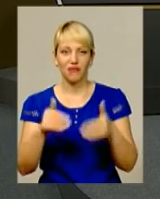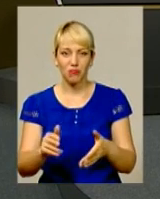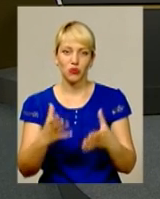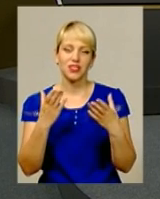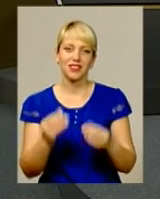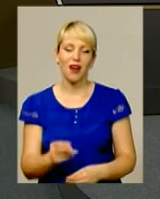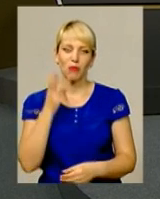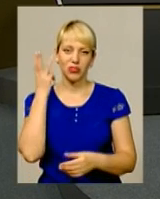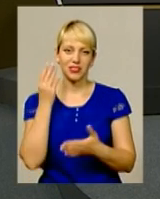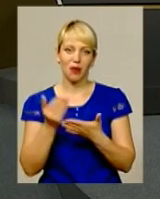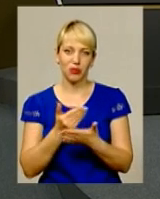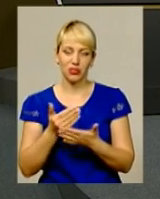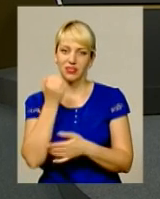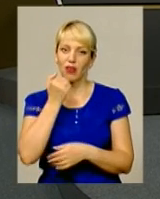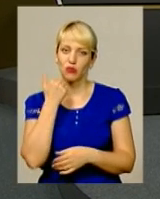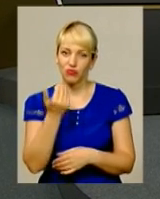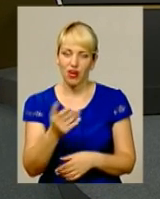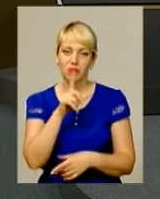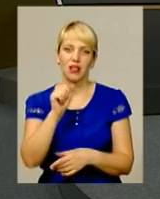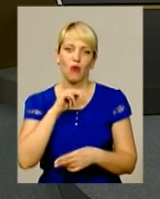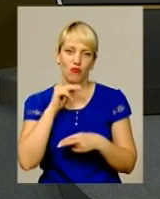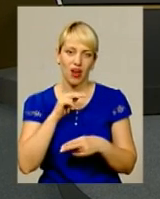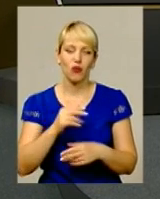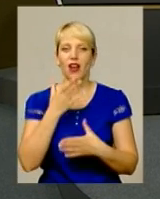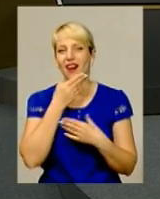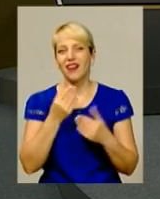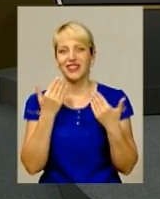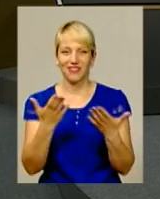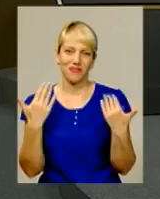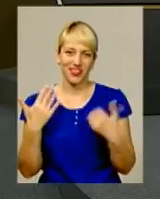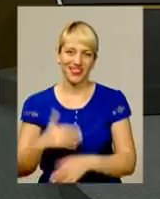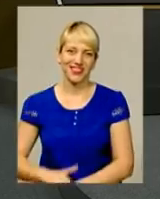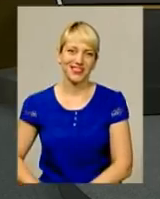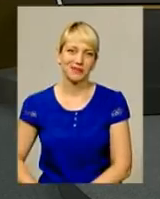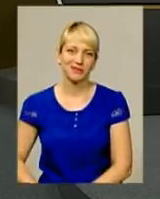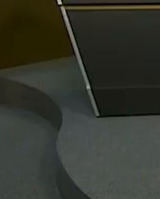дня «Подільська панорама». Дякуємо вам за увагу. Гарних вам вихідних.